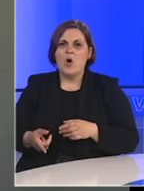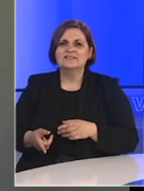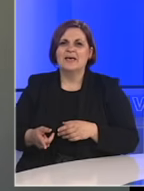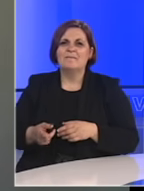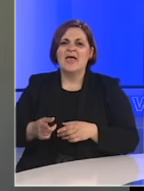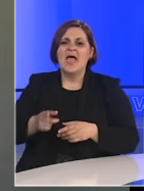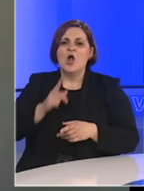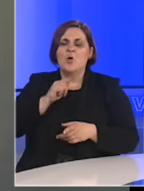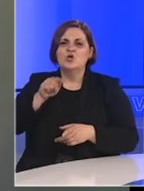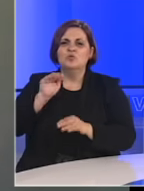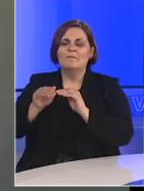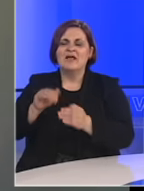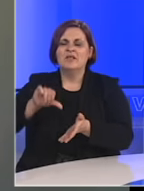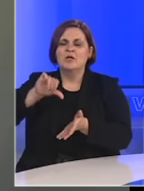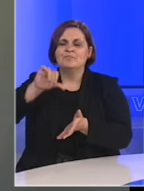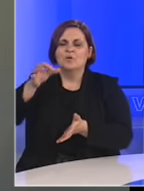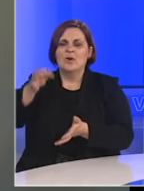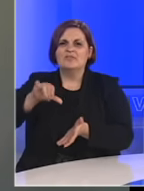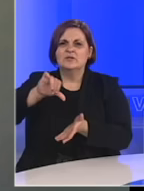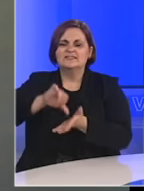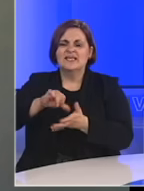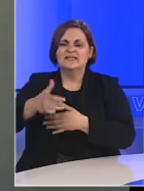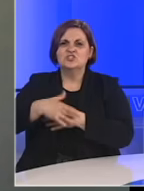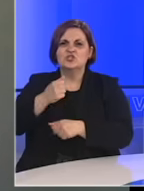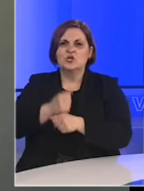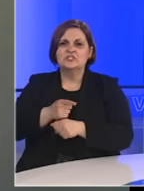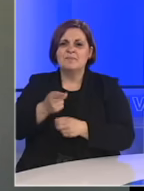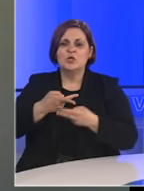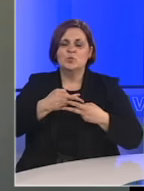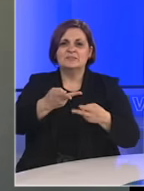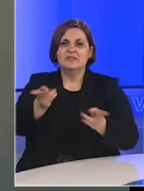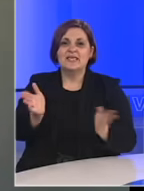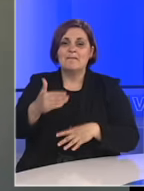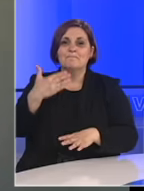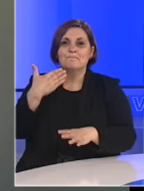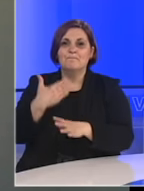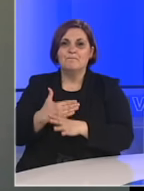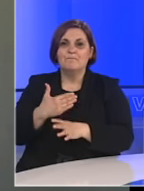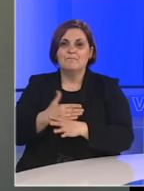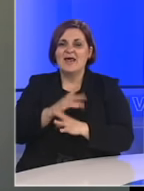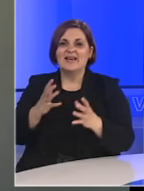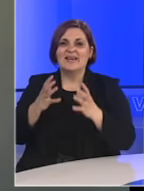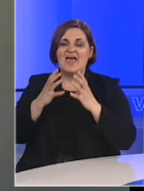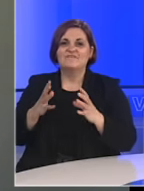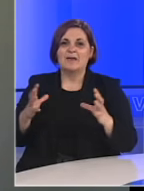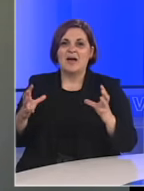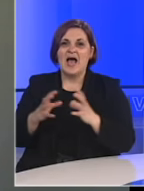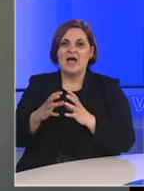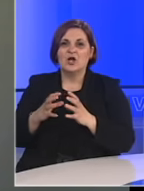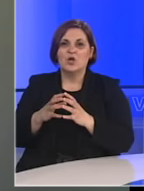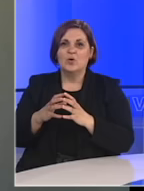kantonalnog centra za socijalni rad, i u distribuciji tih paketa pomaže nam neformalna